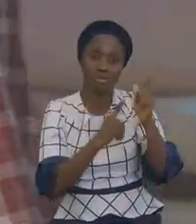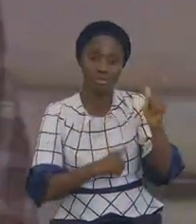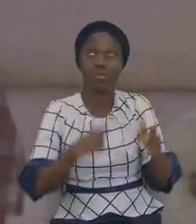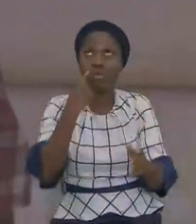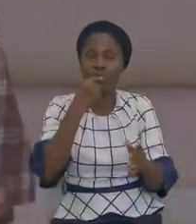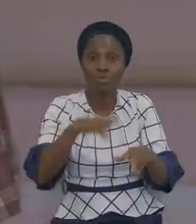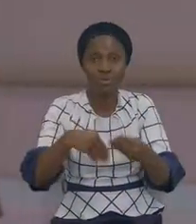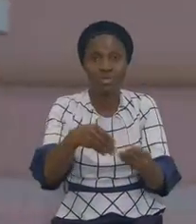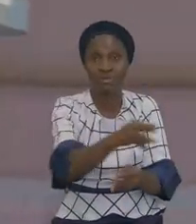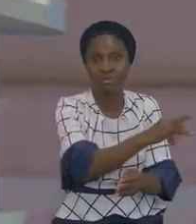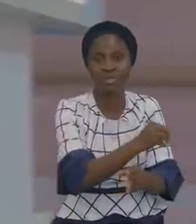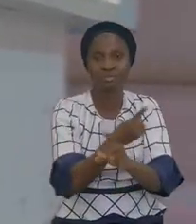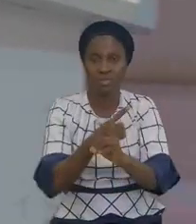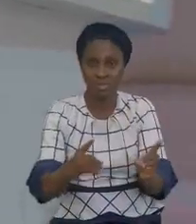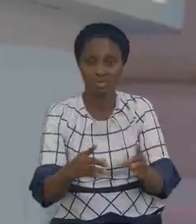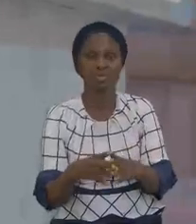Dans nos vies,